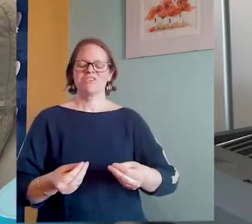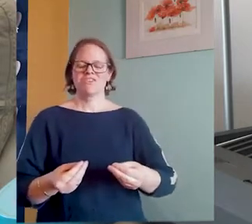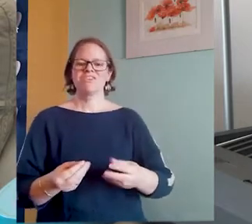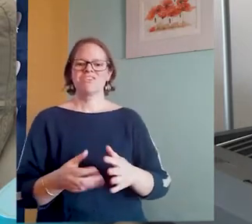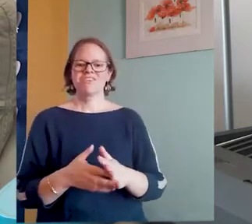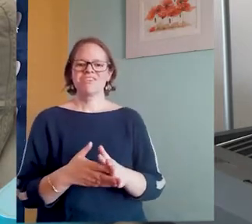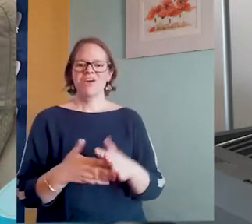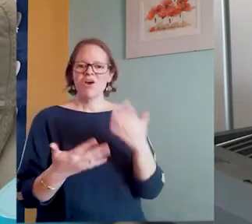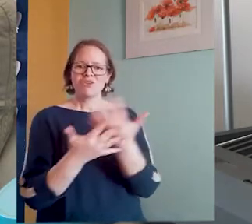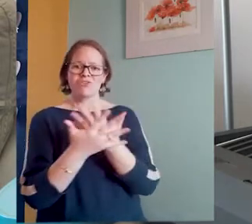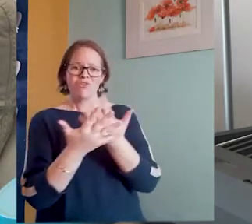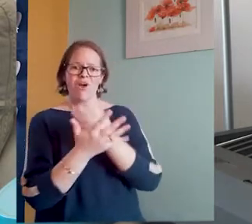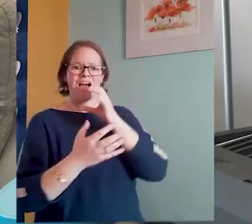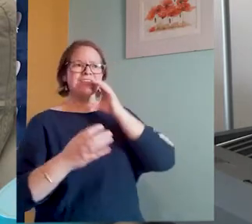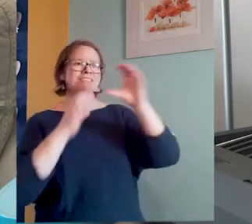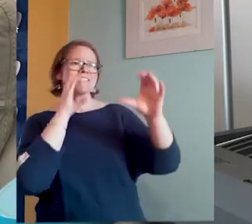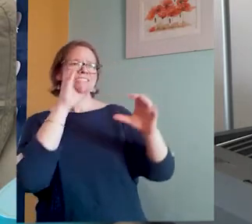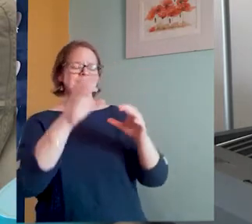dire,